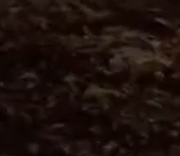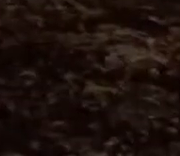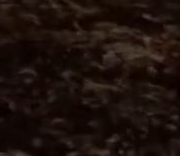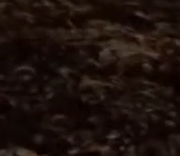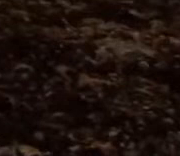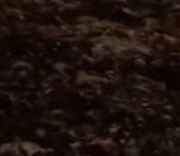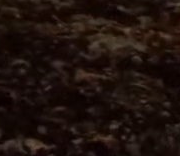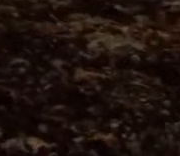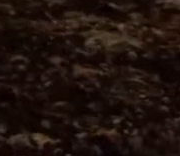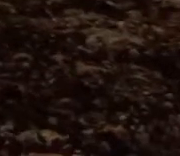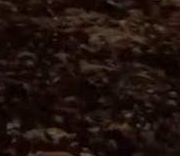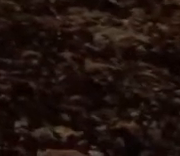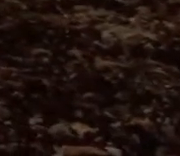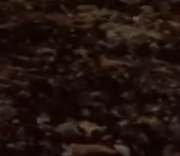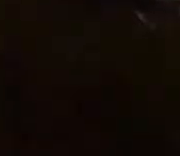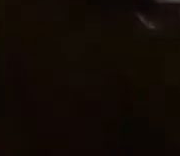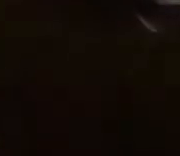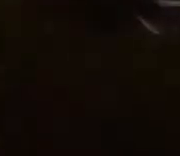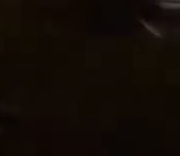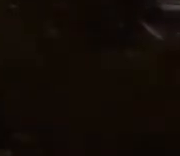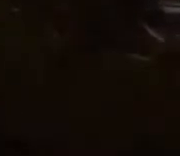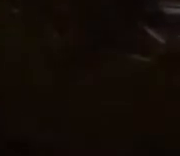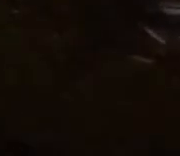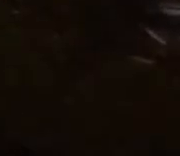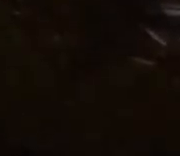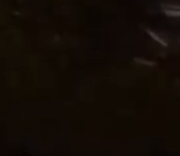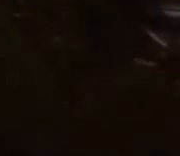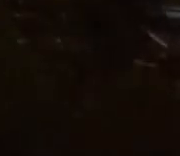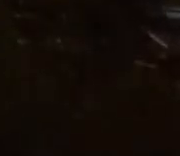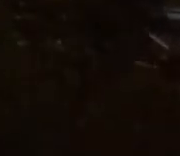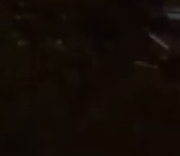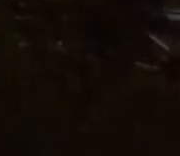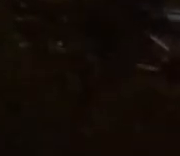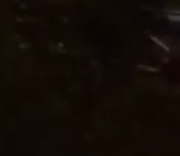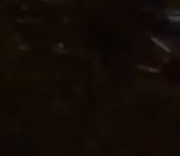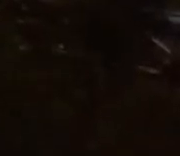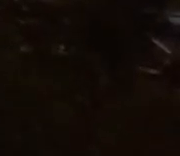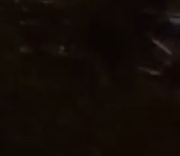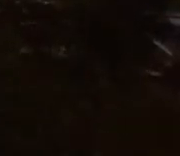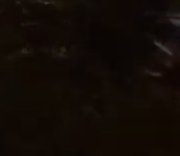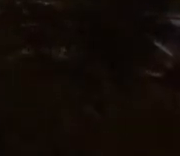penanggulangan dan mitigasi bencana di Indonesia.